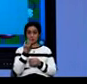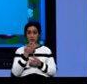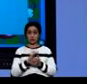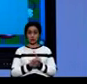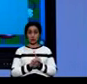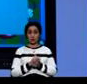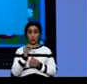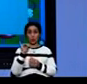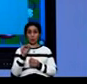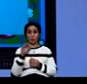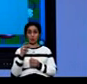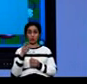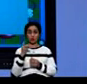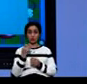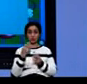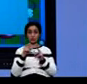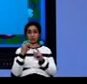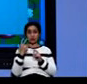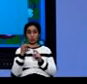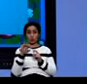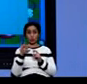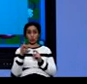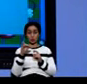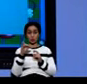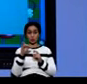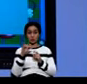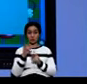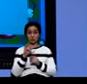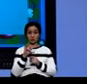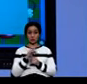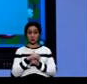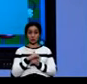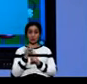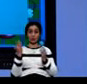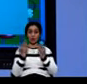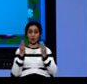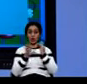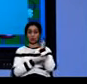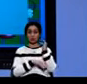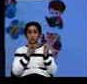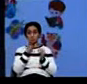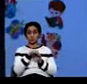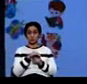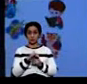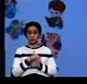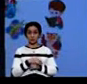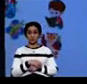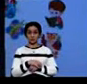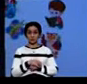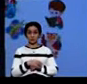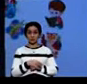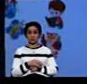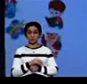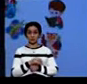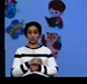цветы. У Маши три ро... Какое окончание поставим?